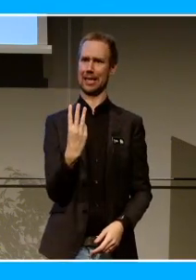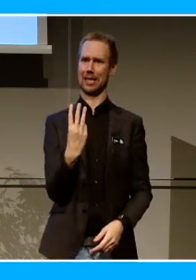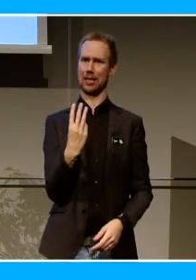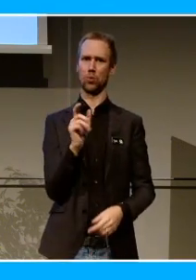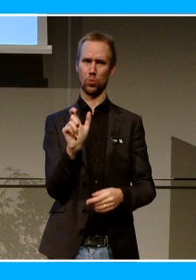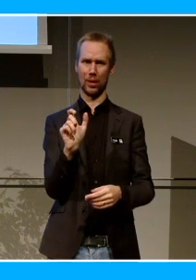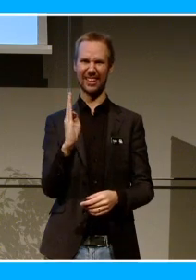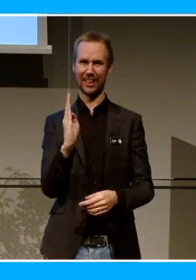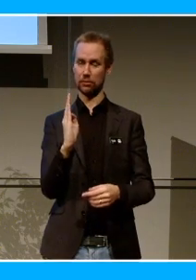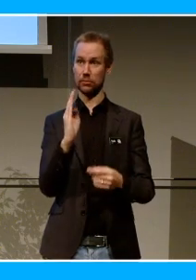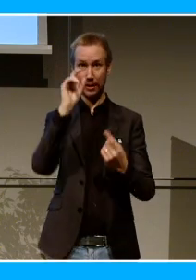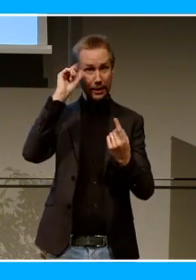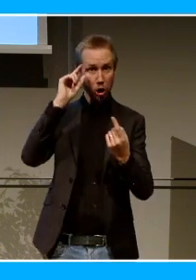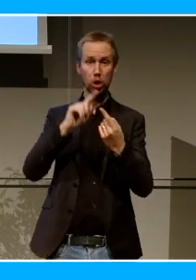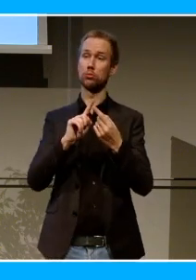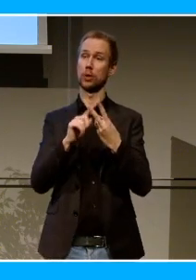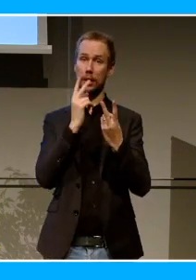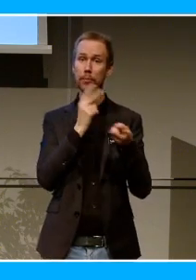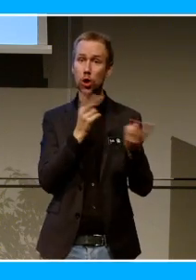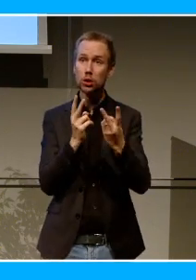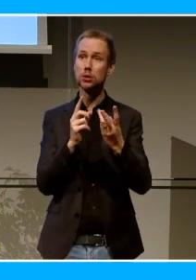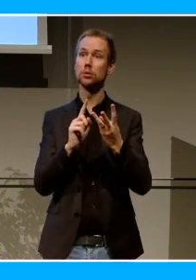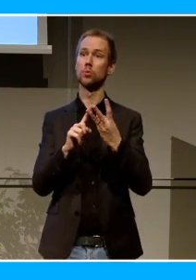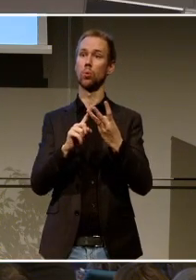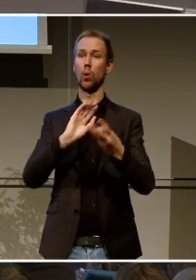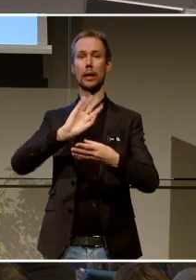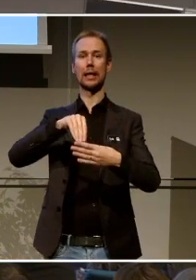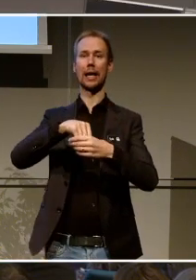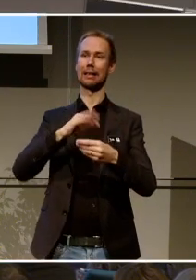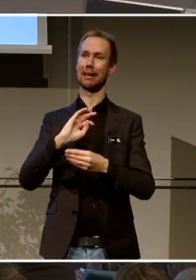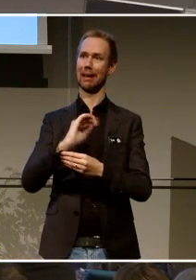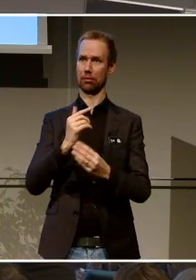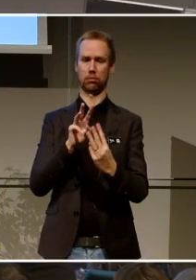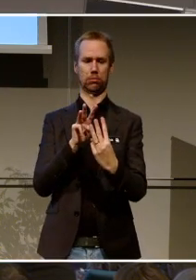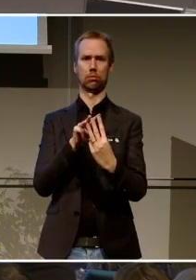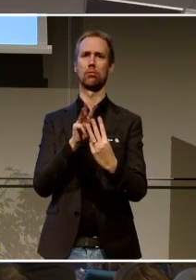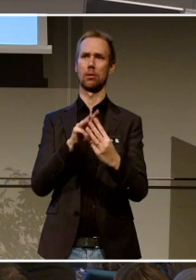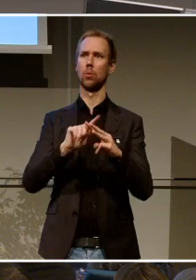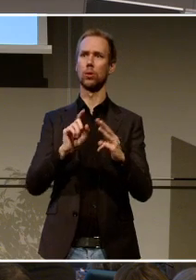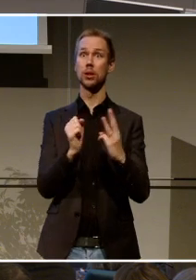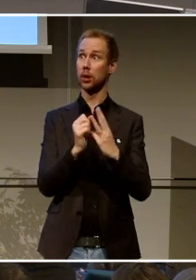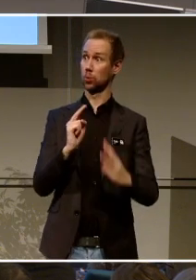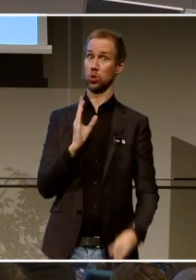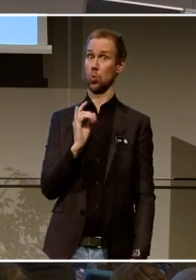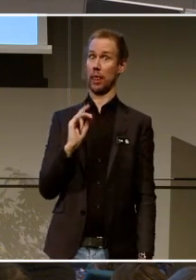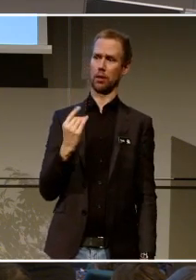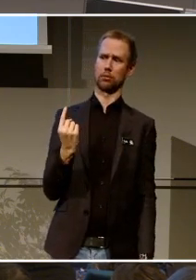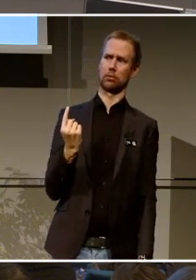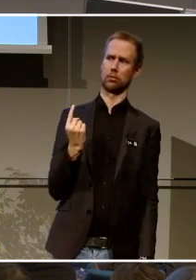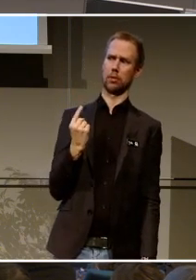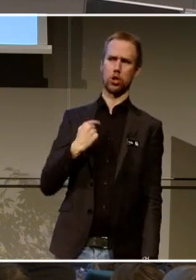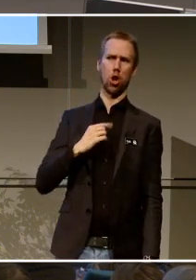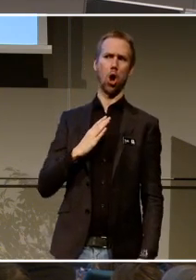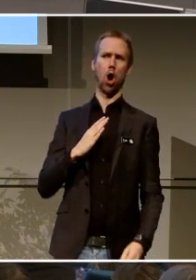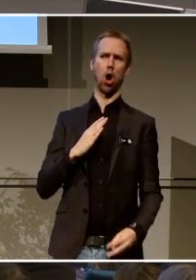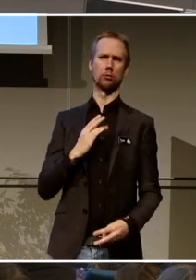Tänk digitalt, tänk demokratiskt och tänk delaktighet på olika sätt. Nu börjar Johanna röra på oss, men jag tror jag har några minuter